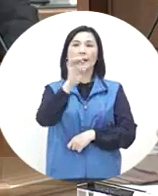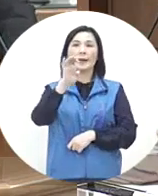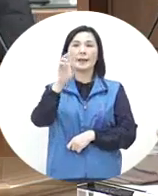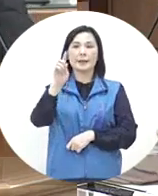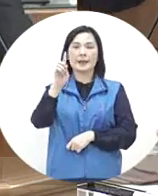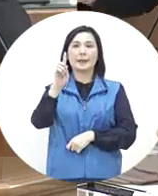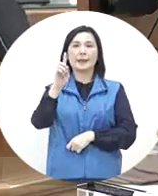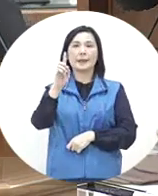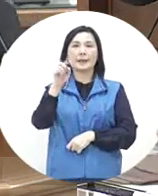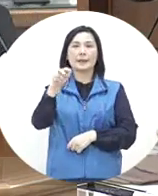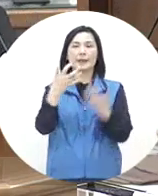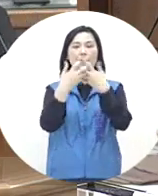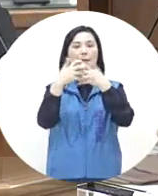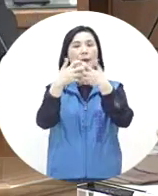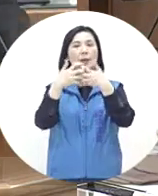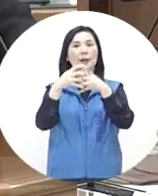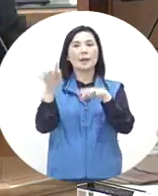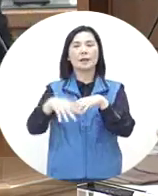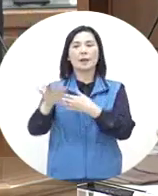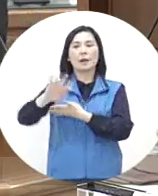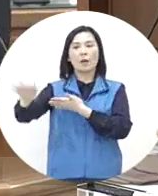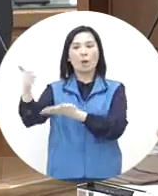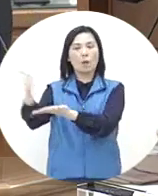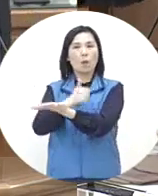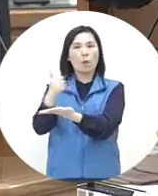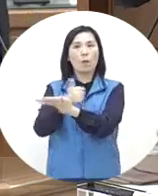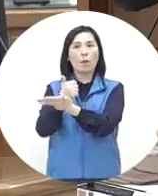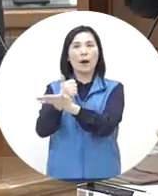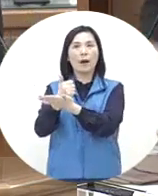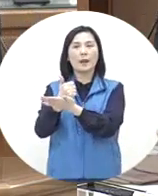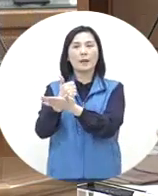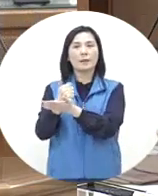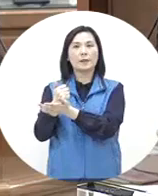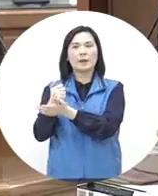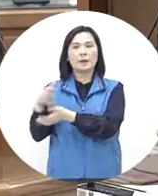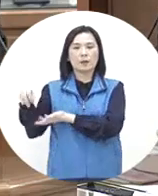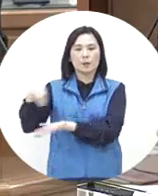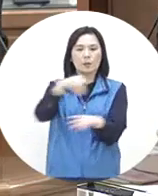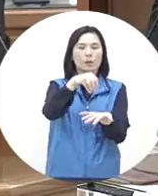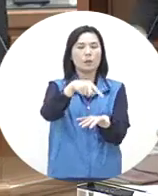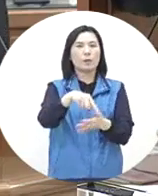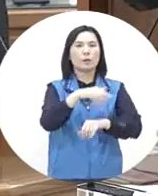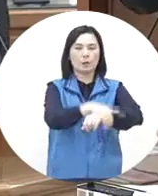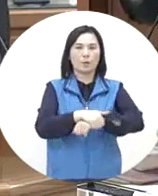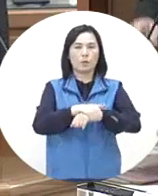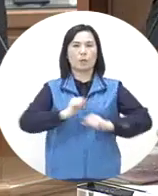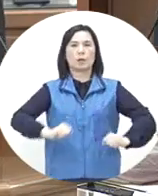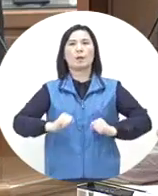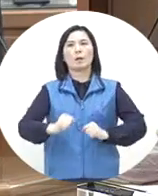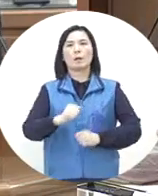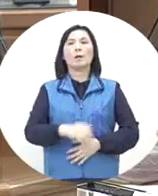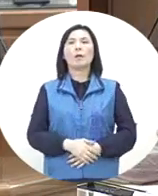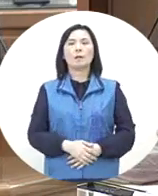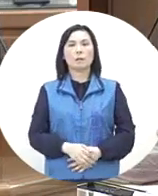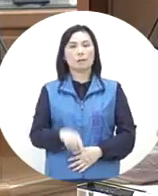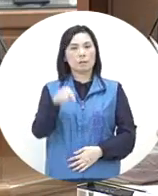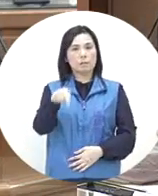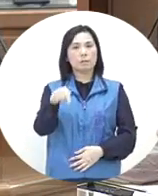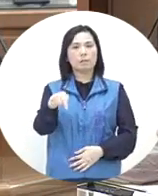直接借由外送平台去救急跟救命。齁，市长，我认为说这样